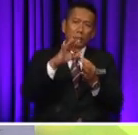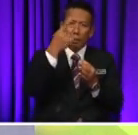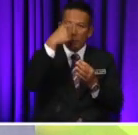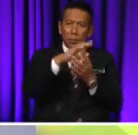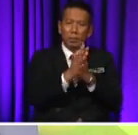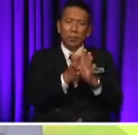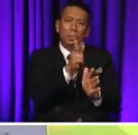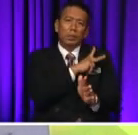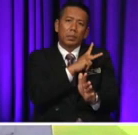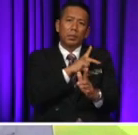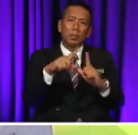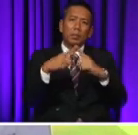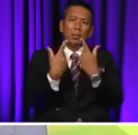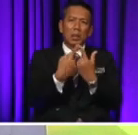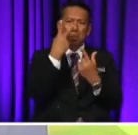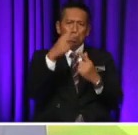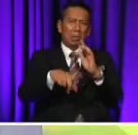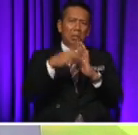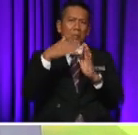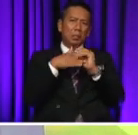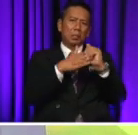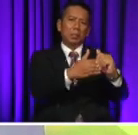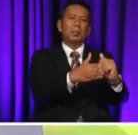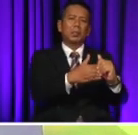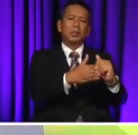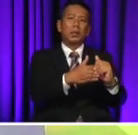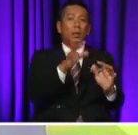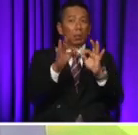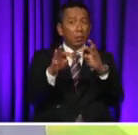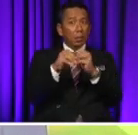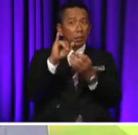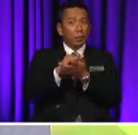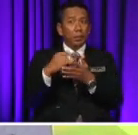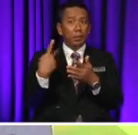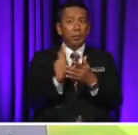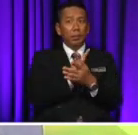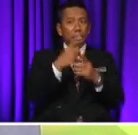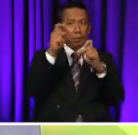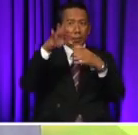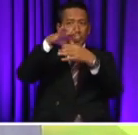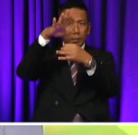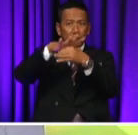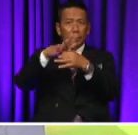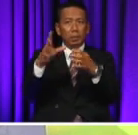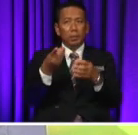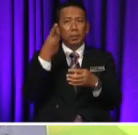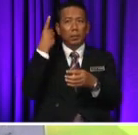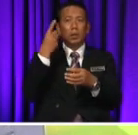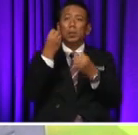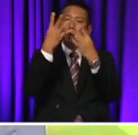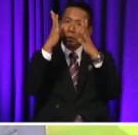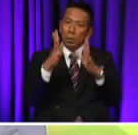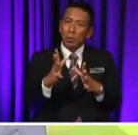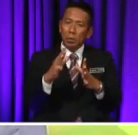rajin berkeping pimpinan itu hmm kalah sama contoh dulu ah Berapa orang